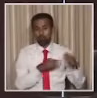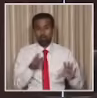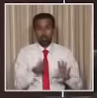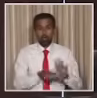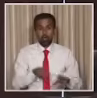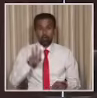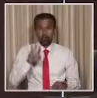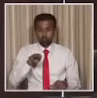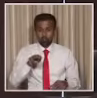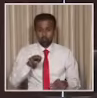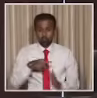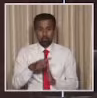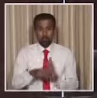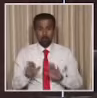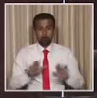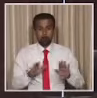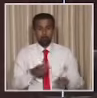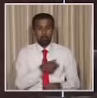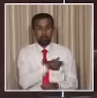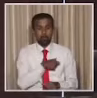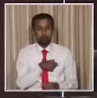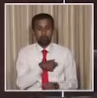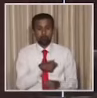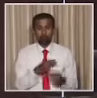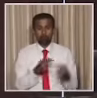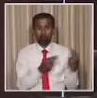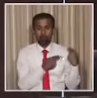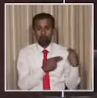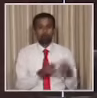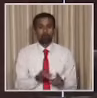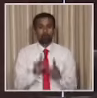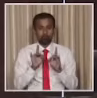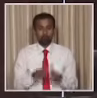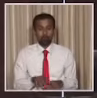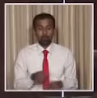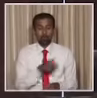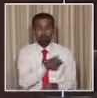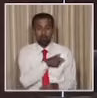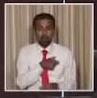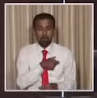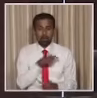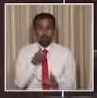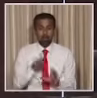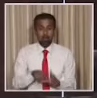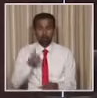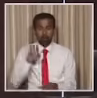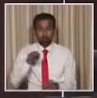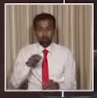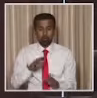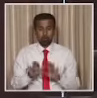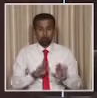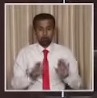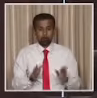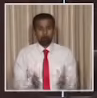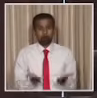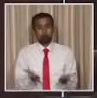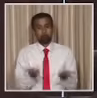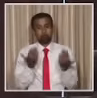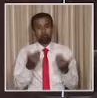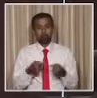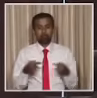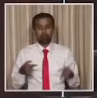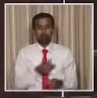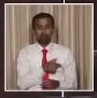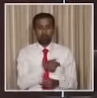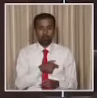tu la Merata palne kerapu naikin, wakakian doa wakem, naikin te, aurdu tiak kena kam merata palne keragan yande, vipaksa